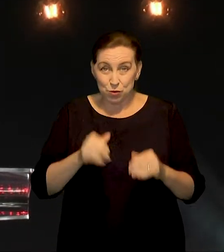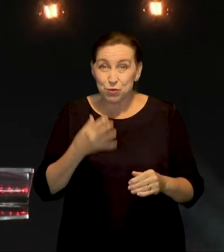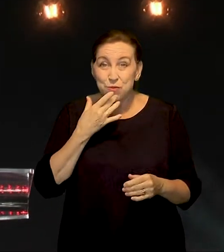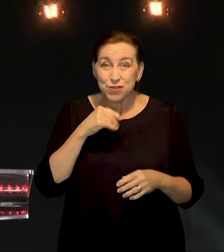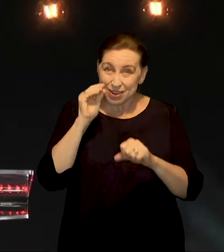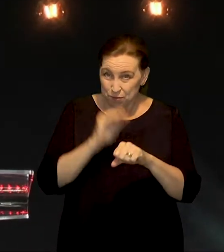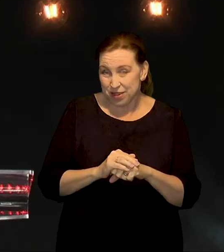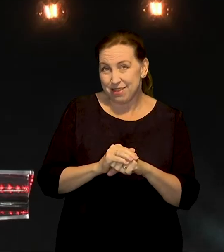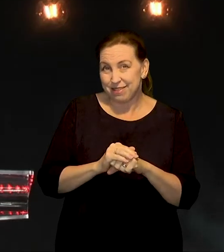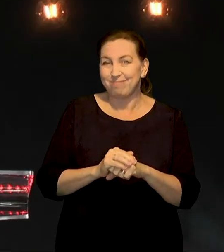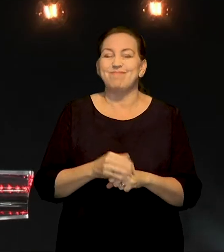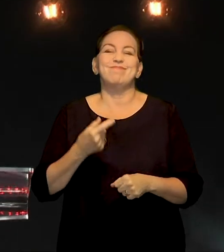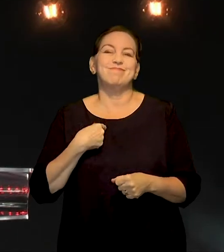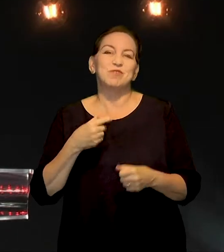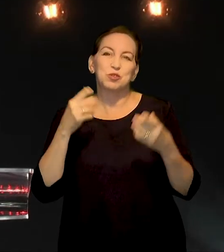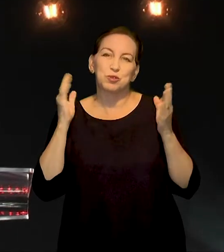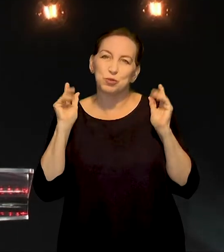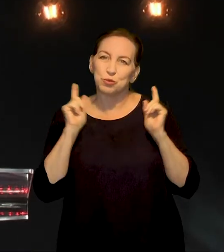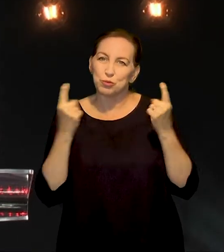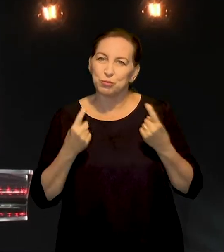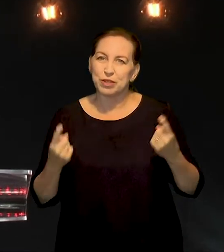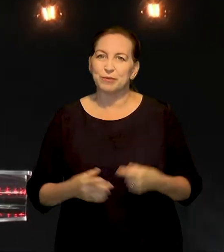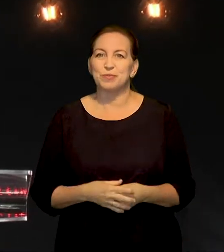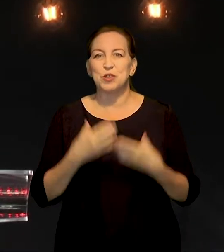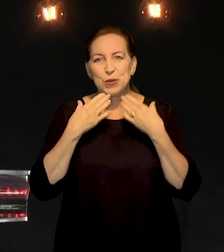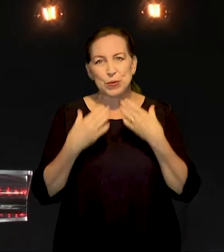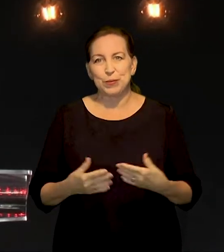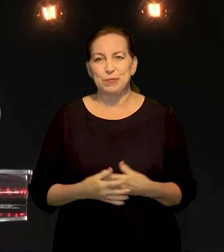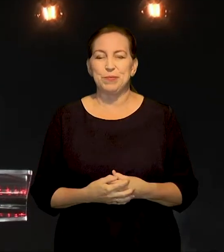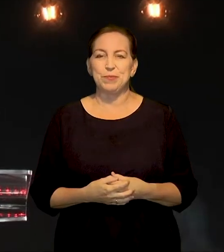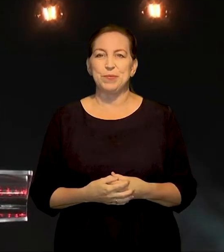amen? Wow. Dziękuję.